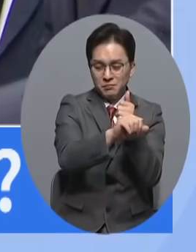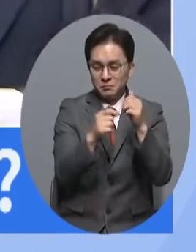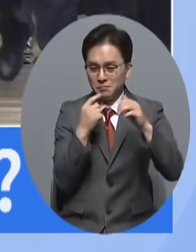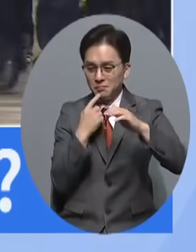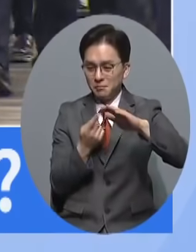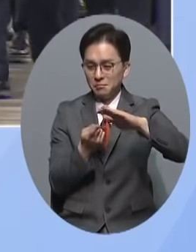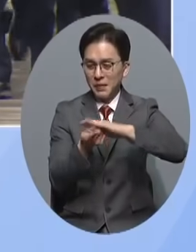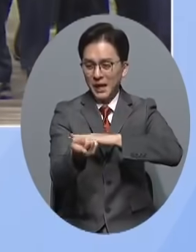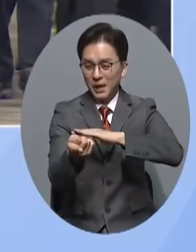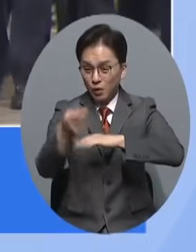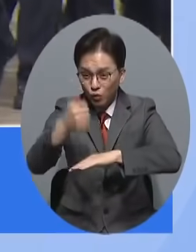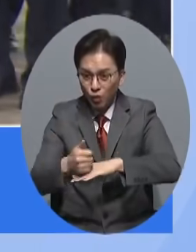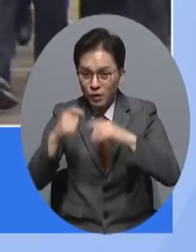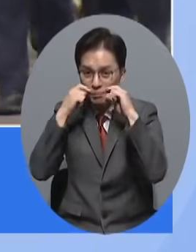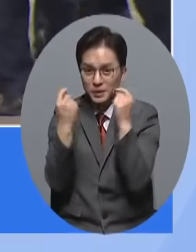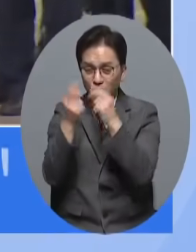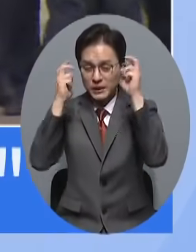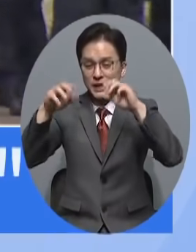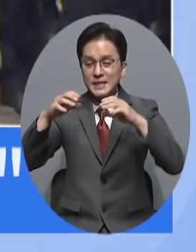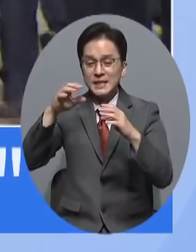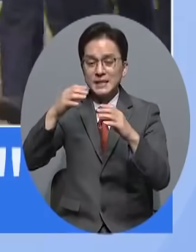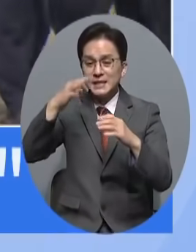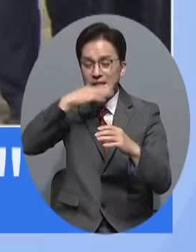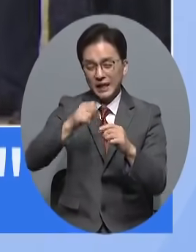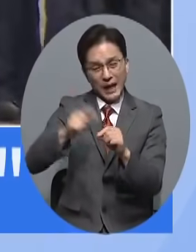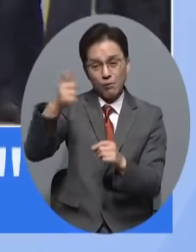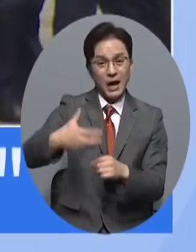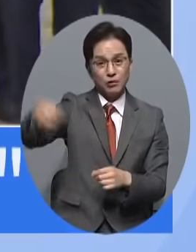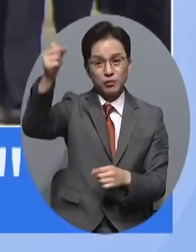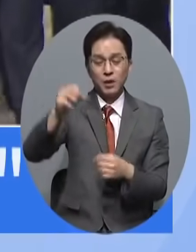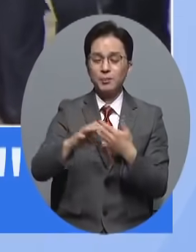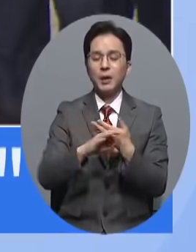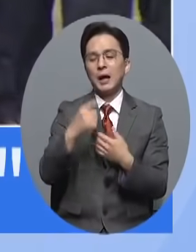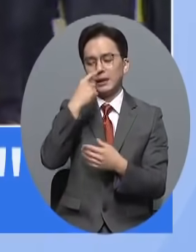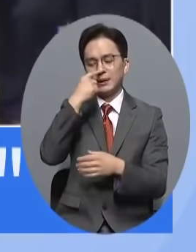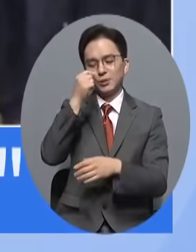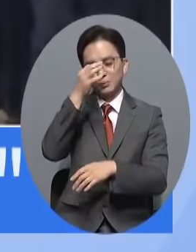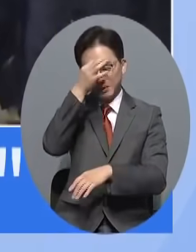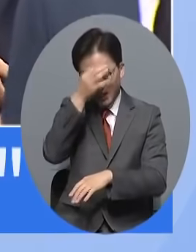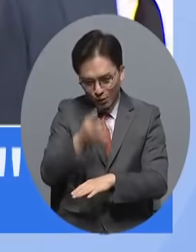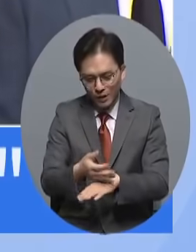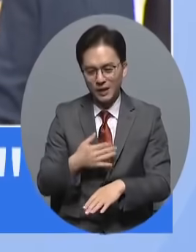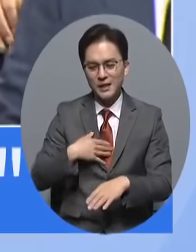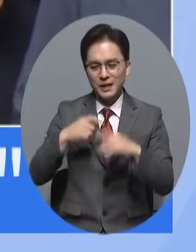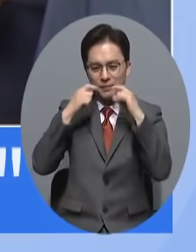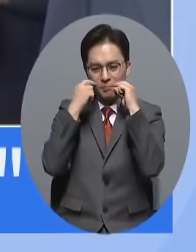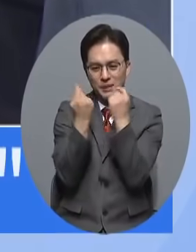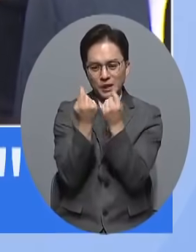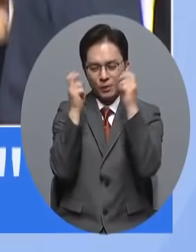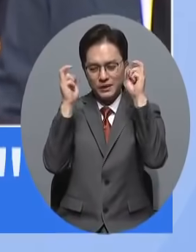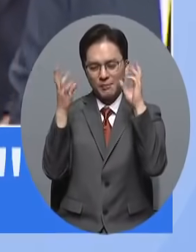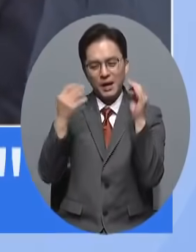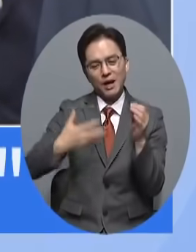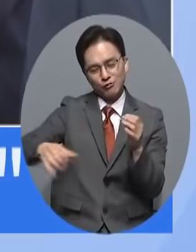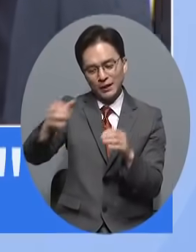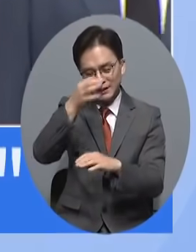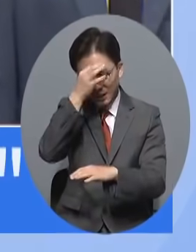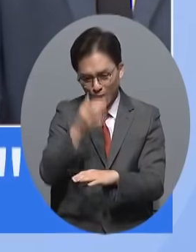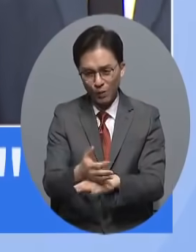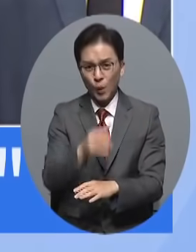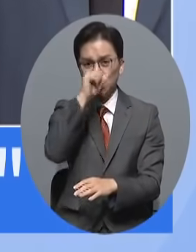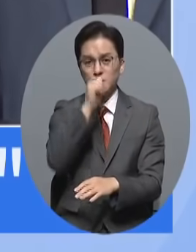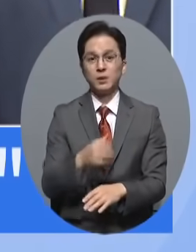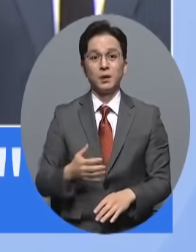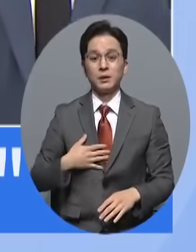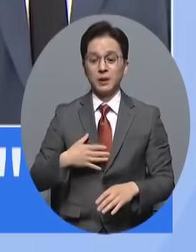이게 대장동 사업이 본선까지 간다고 생각을 한다면은 이 부분에 대한 디테일한 것들, 실체적 진실에 접근할 수 있는 것들을 소상하게